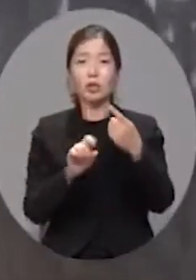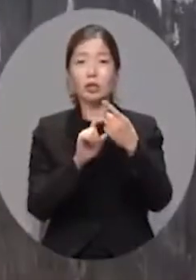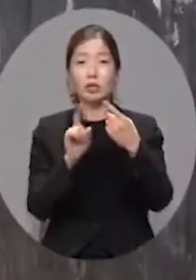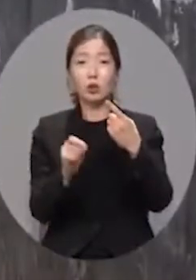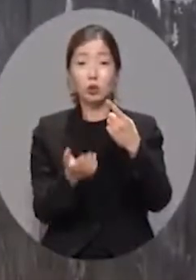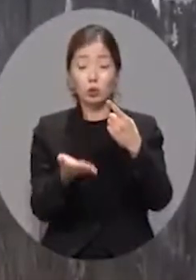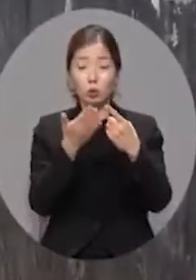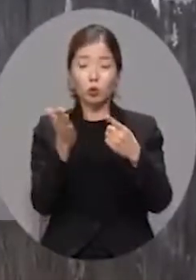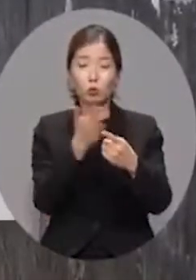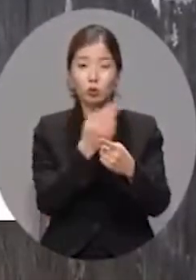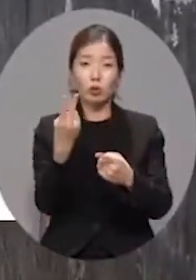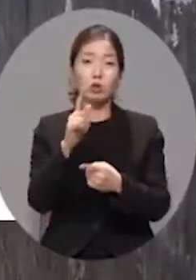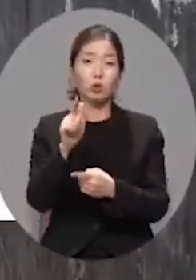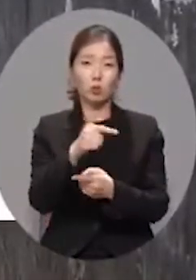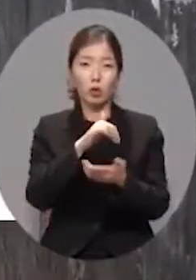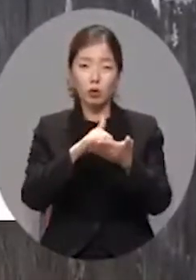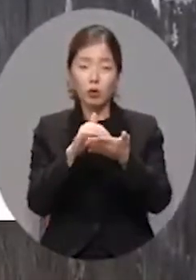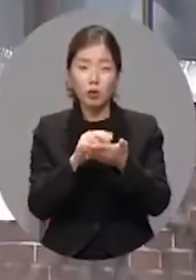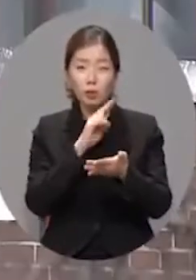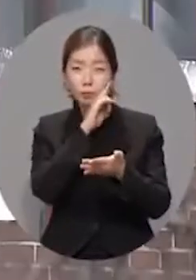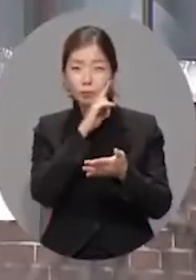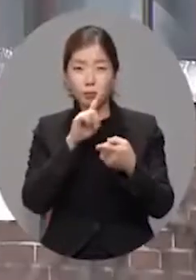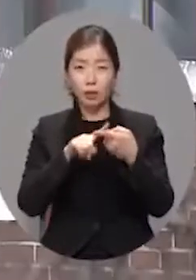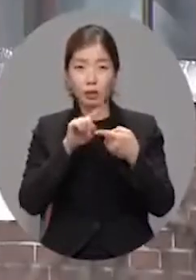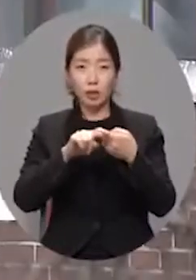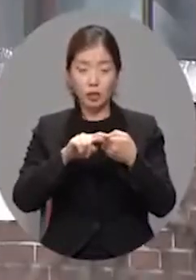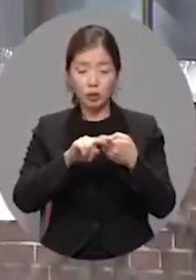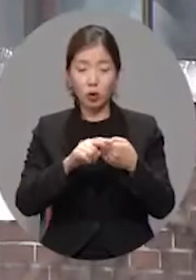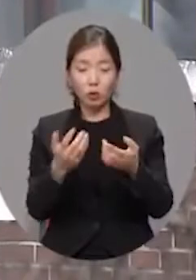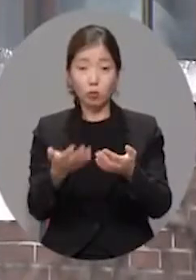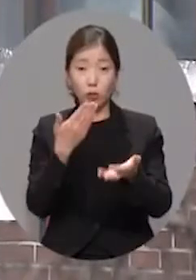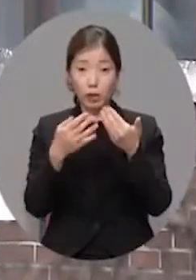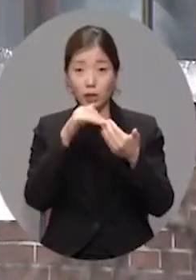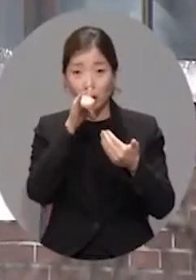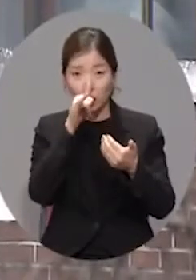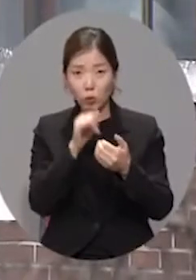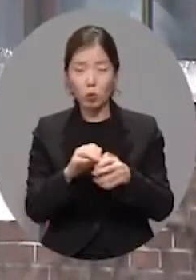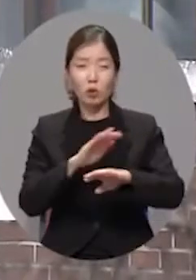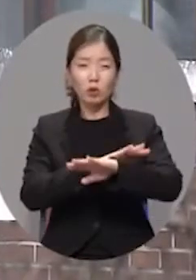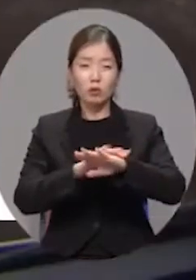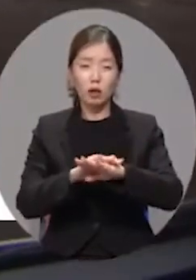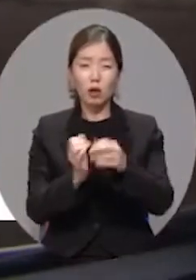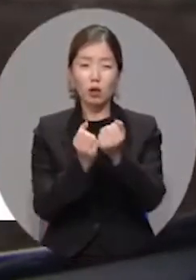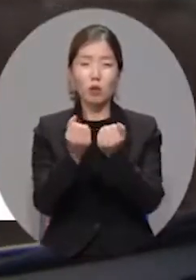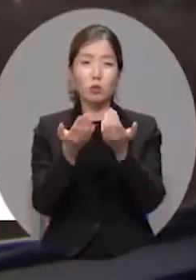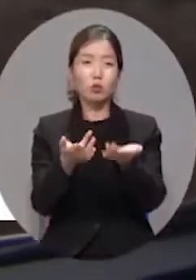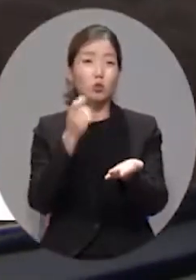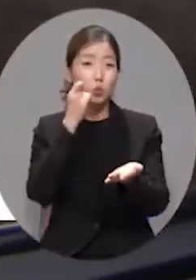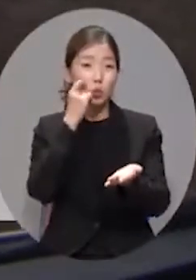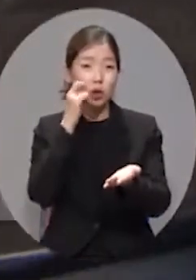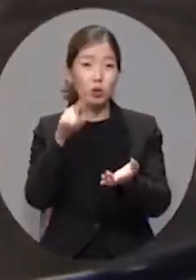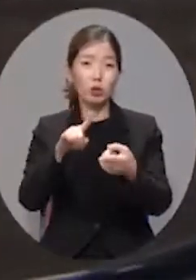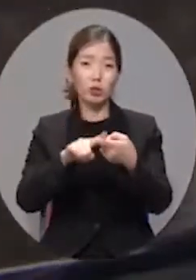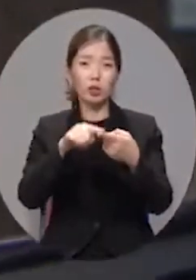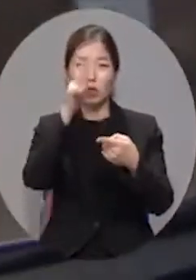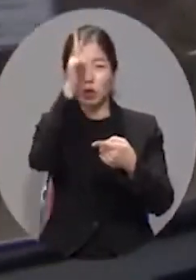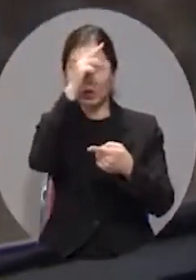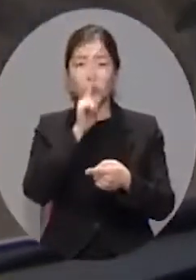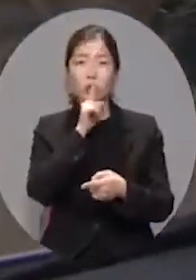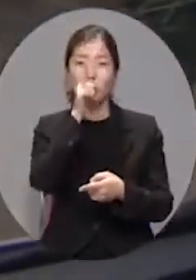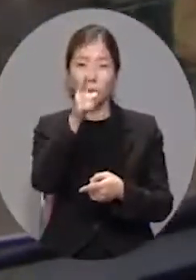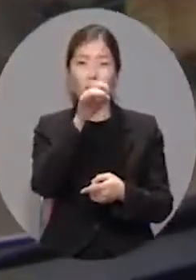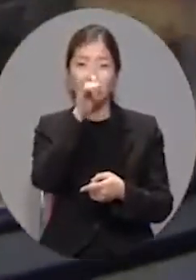이달까지 2,600여 건의 의심 사례를 추가로 적발한 상태인데 제대로 소명하지 못하는 당사자는 경찰에